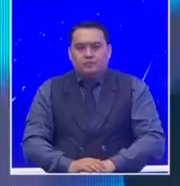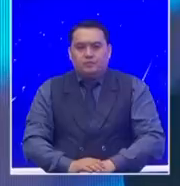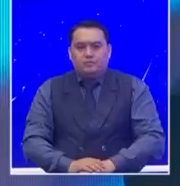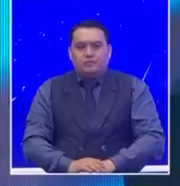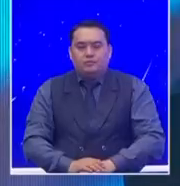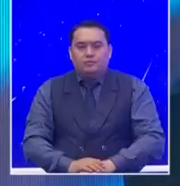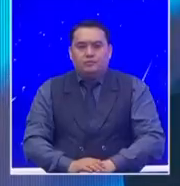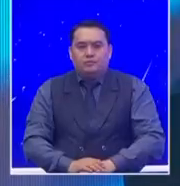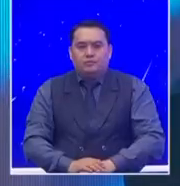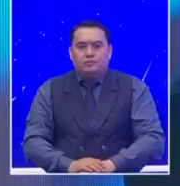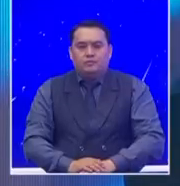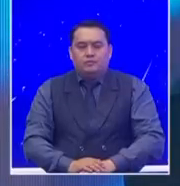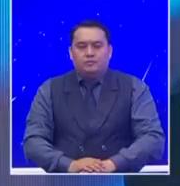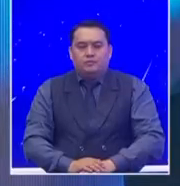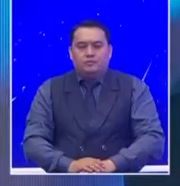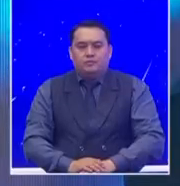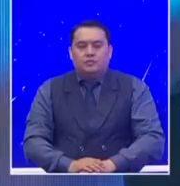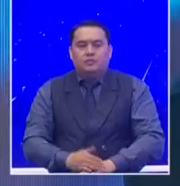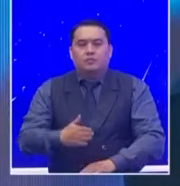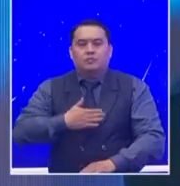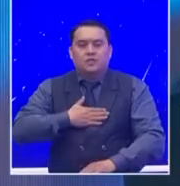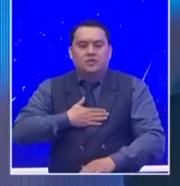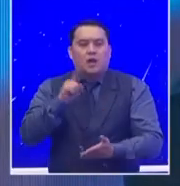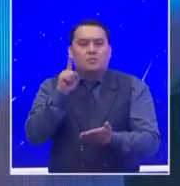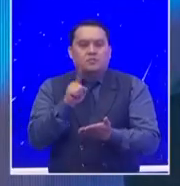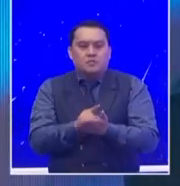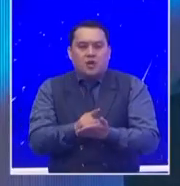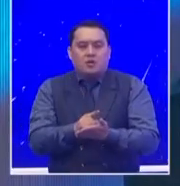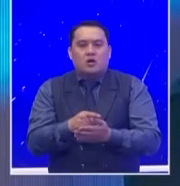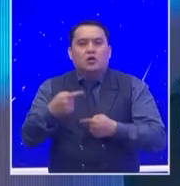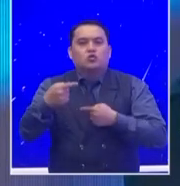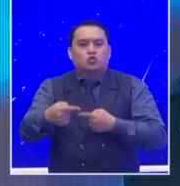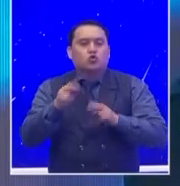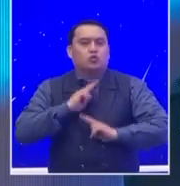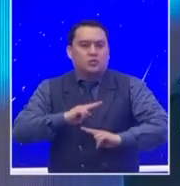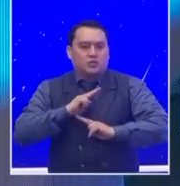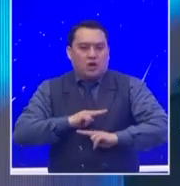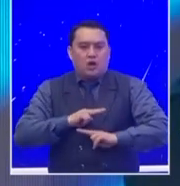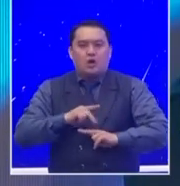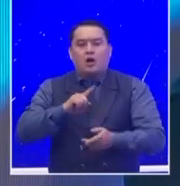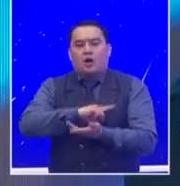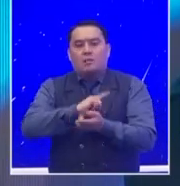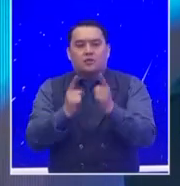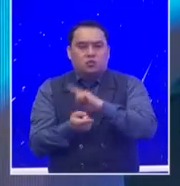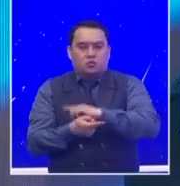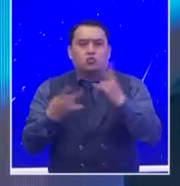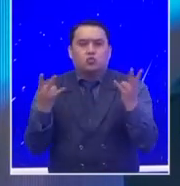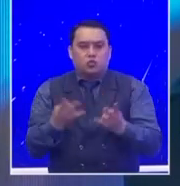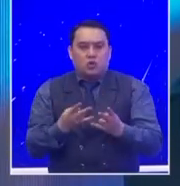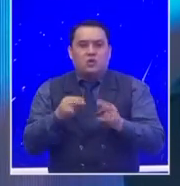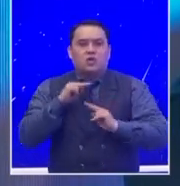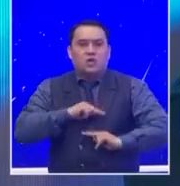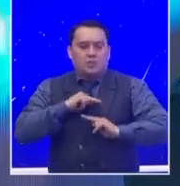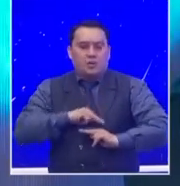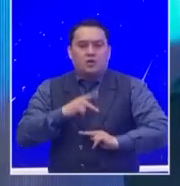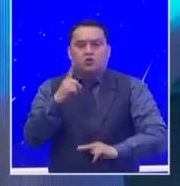Осы қашықтықтан жұмыс істеу режиміне көшуге міндетті, дистанционды жұмысқа. Бұл жерде бұл Еңбек